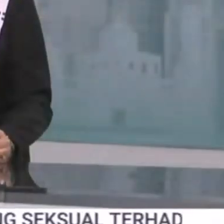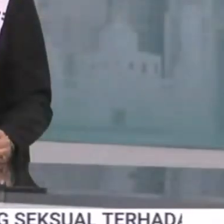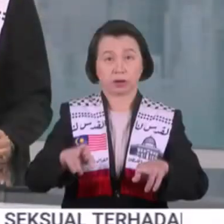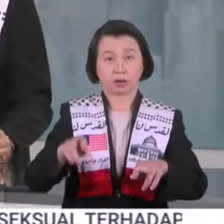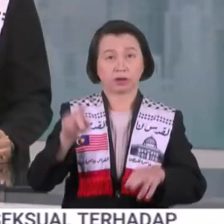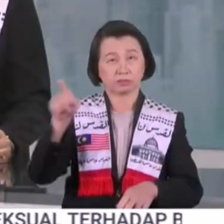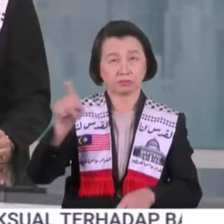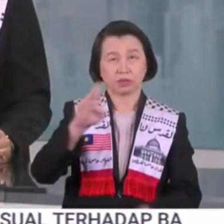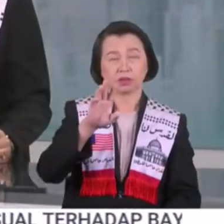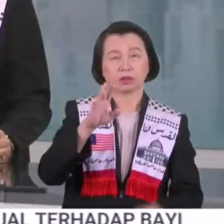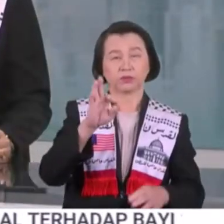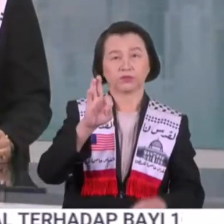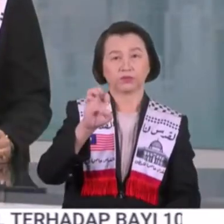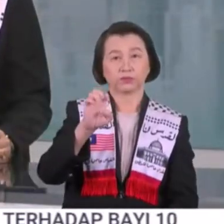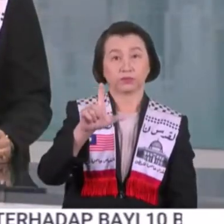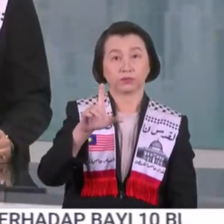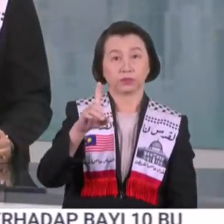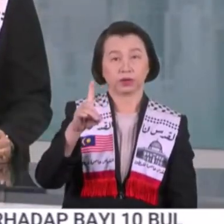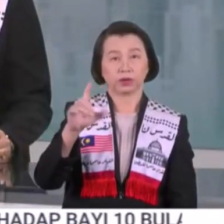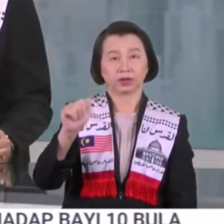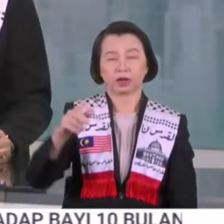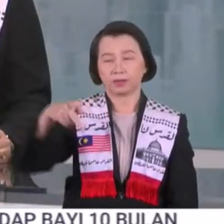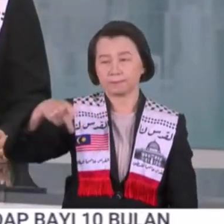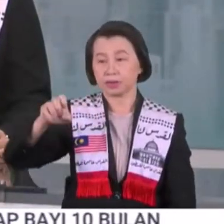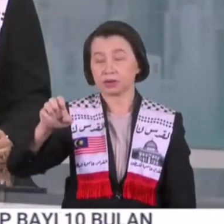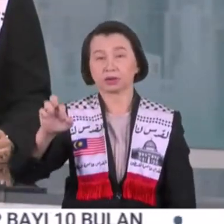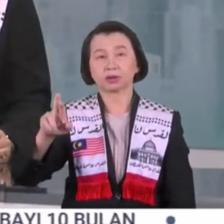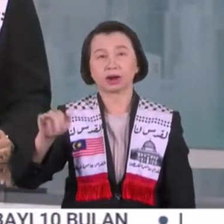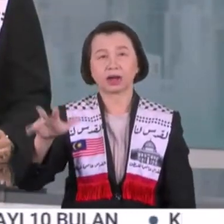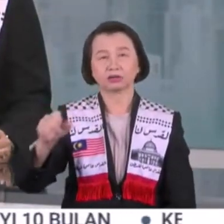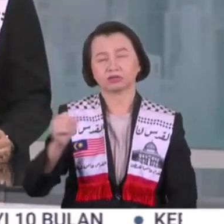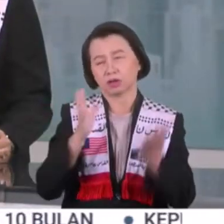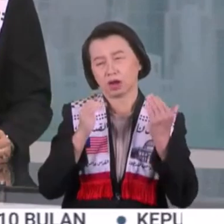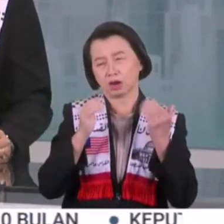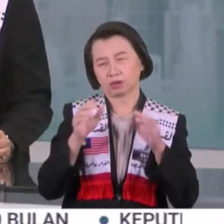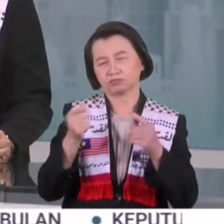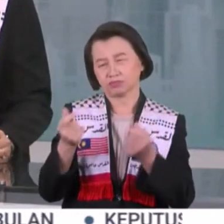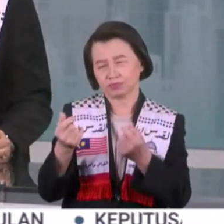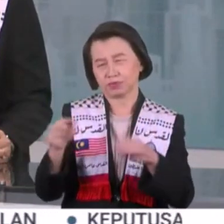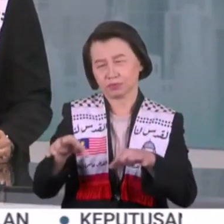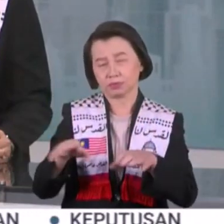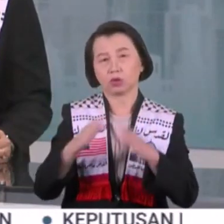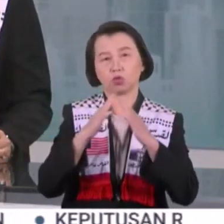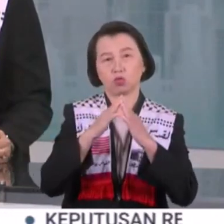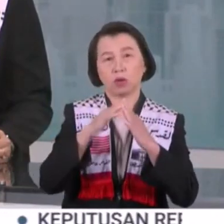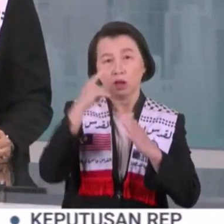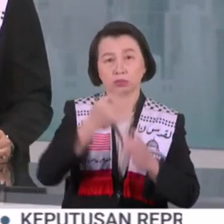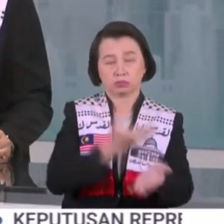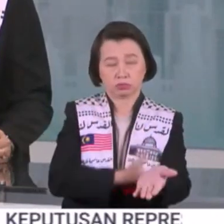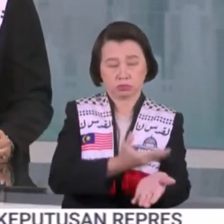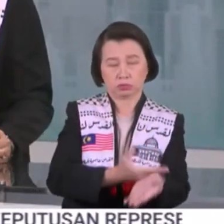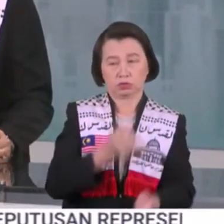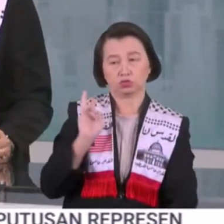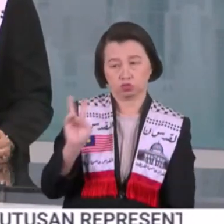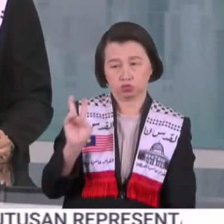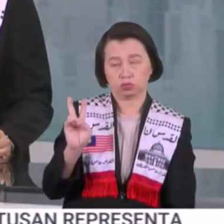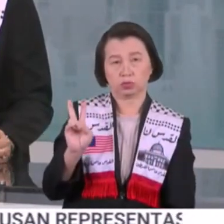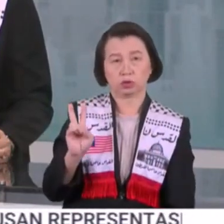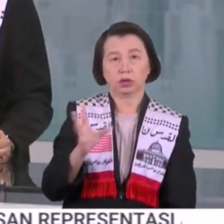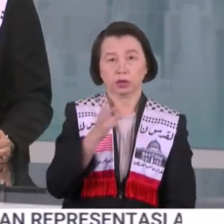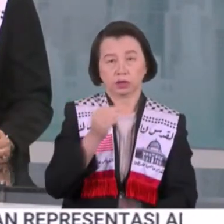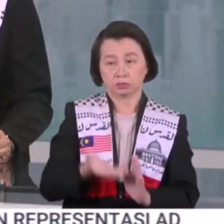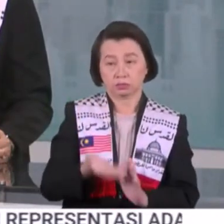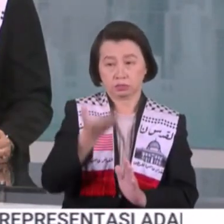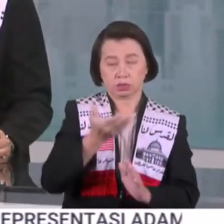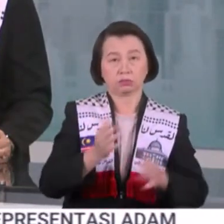Penduduk di Felda Prasu mengharapkan kerajaan mempermudah dan mempercepatkan pelaksanaan rumah bagi generasi kedua. Selain